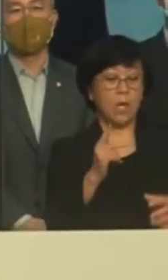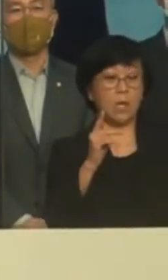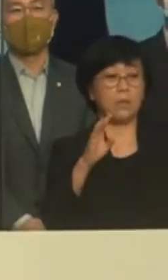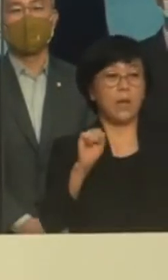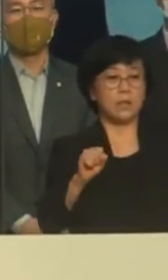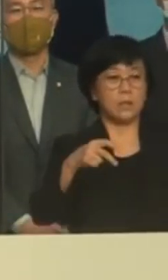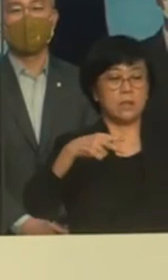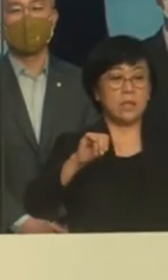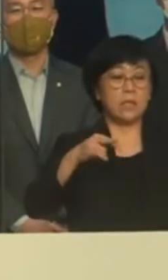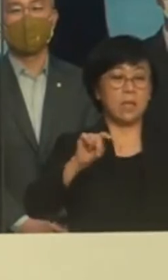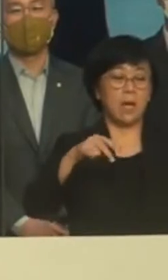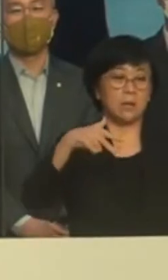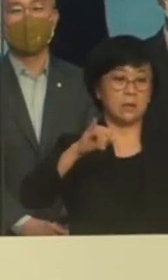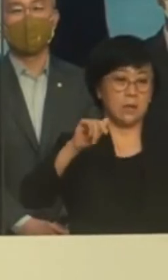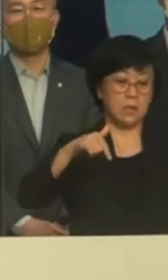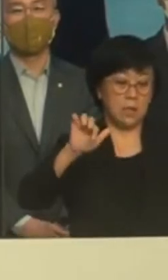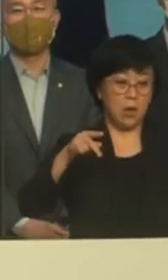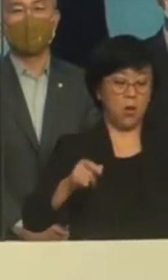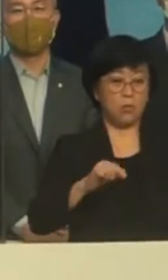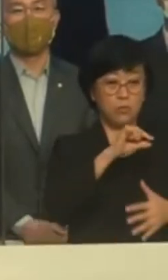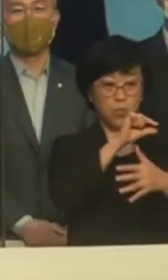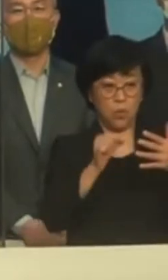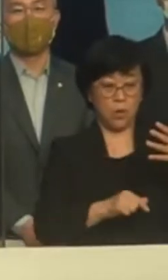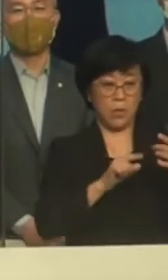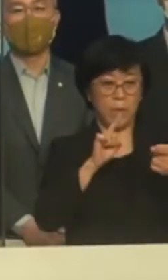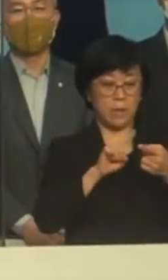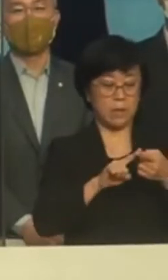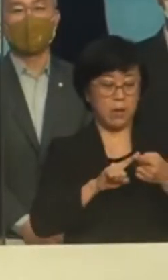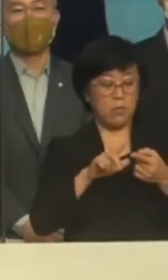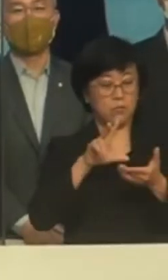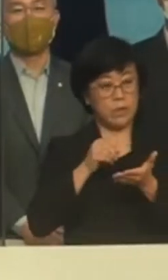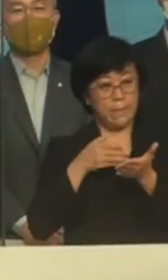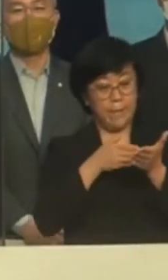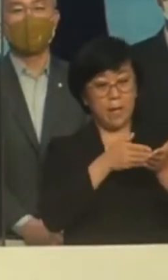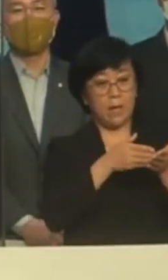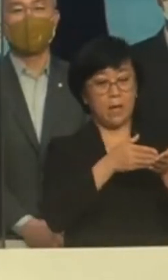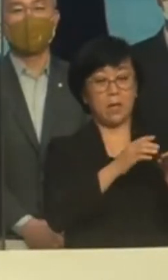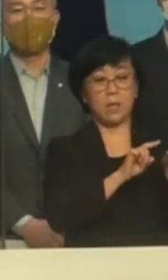KBS 시사직결이라고 하는 시사 프로그램에서 제기된 바에 있는